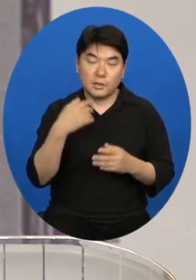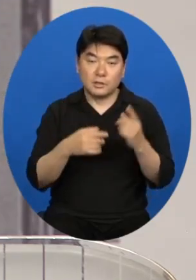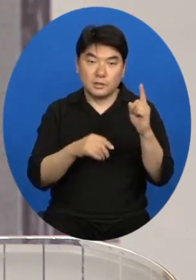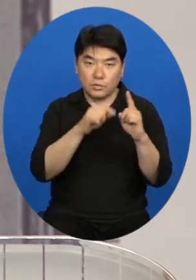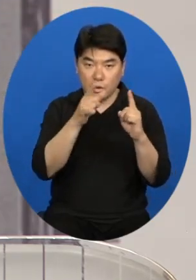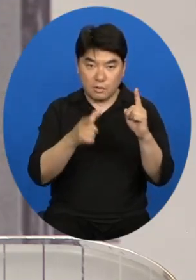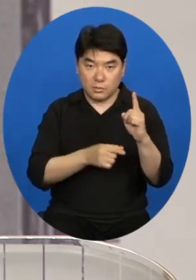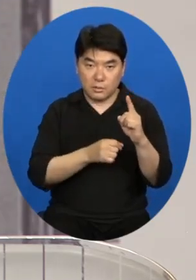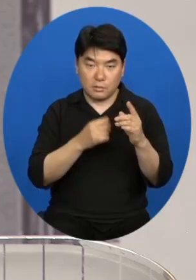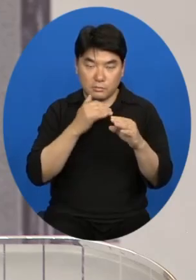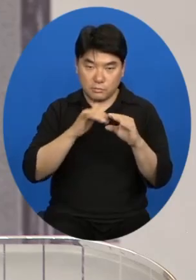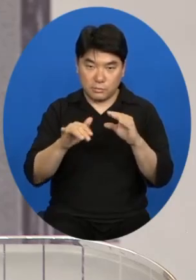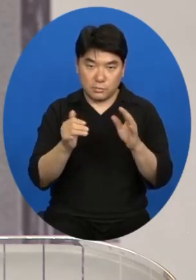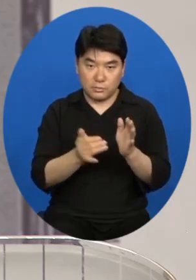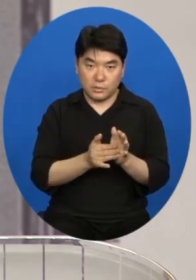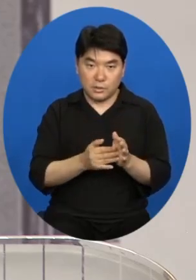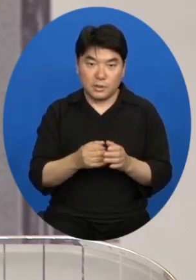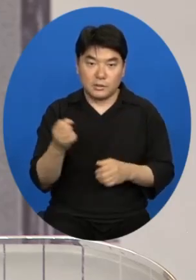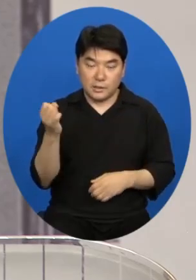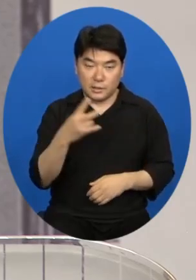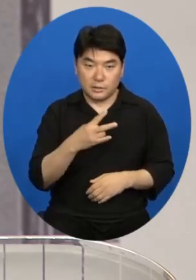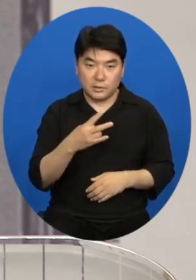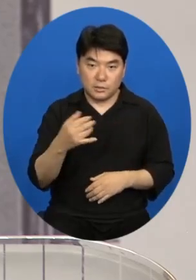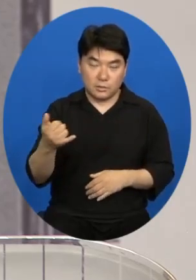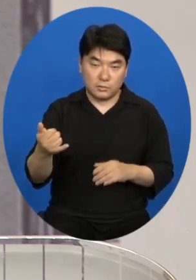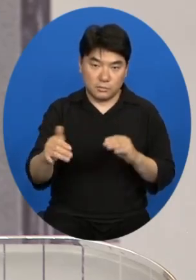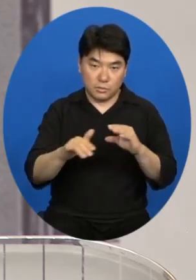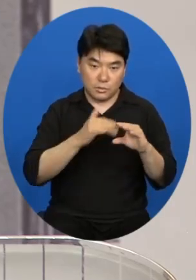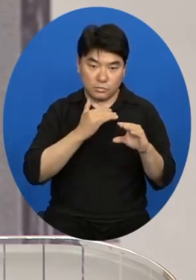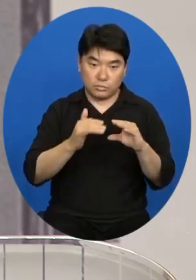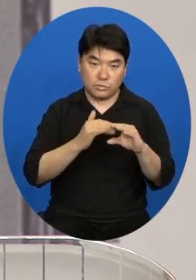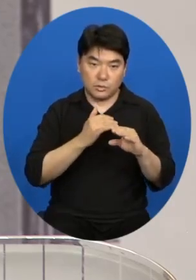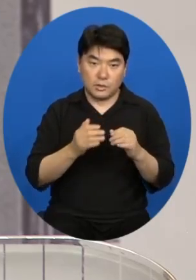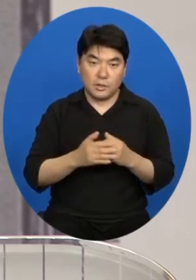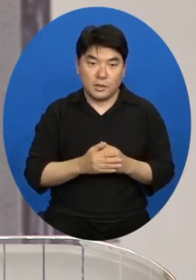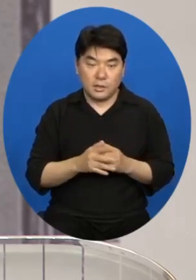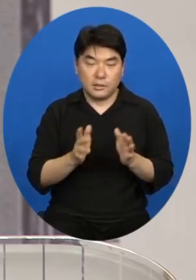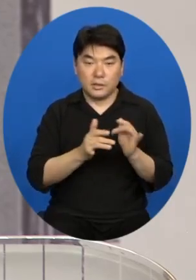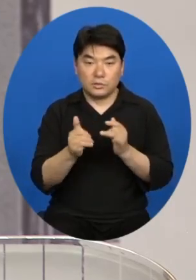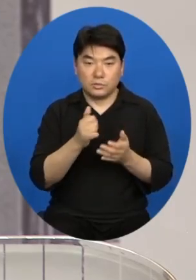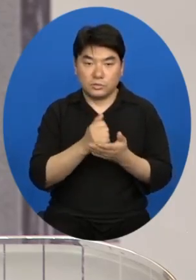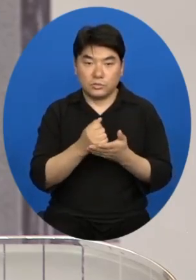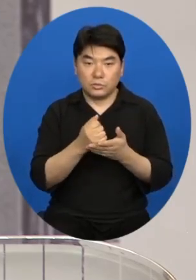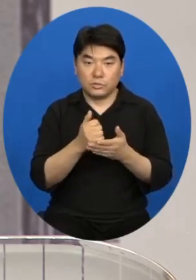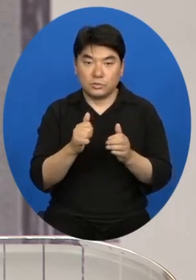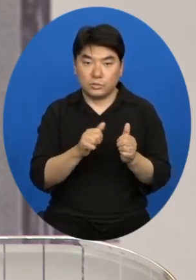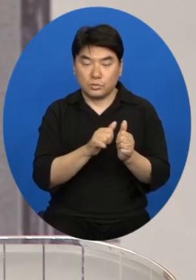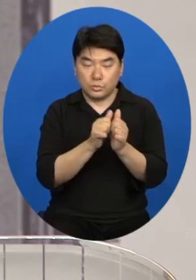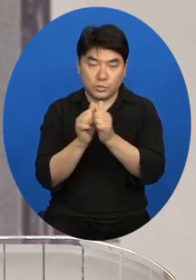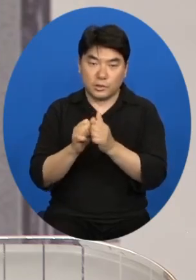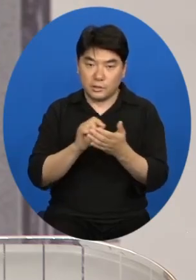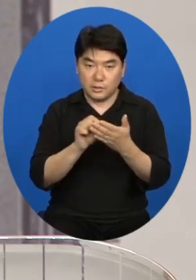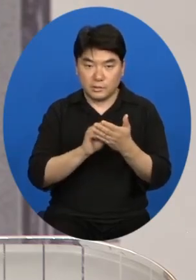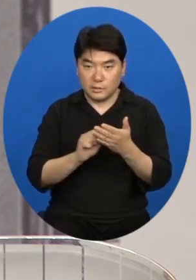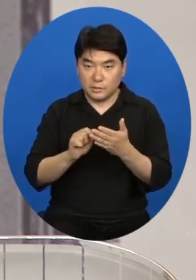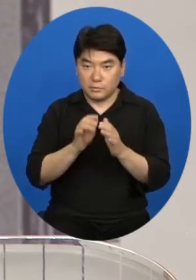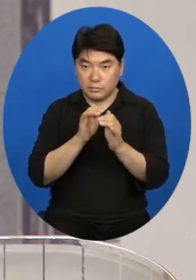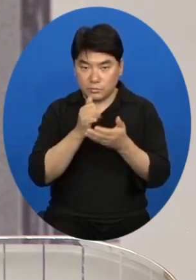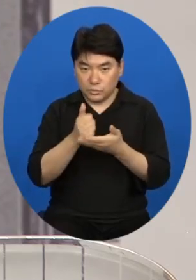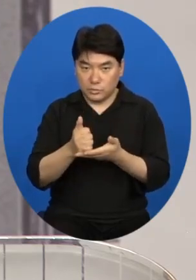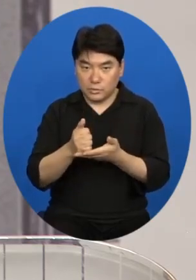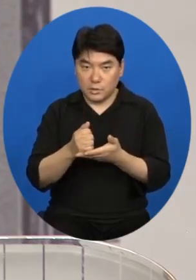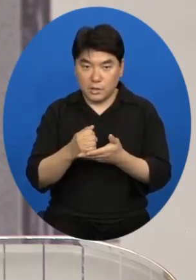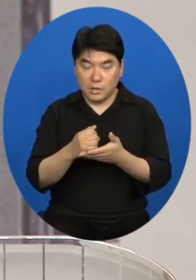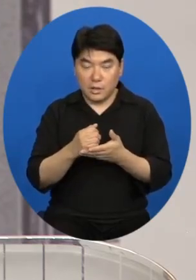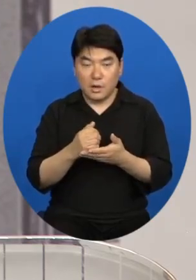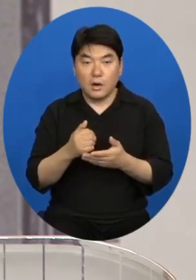그러다가 다시 연락을 주셨어요. 이분이 예수동의 이기를 쓰시는 분이십니다. 2023년